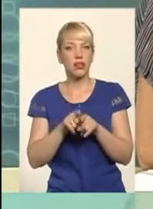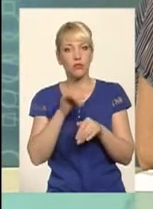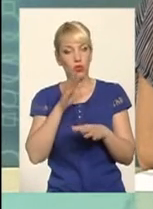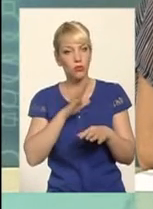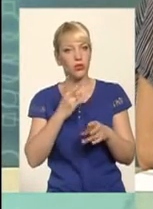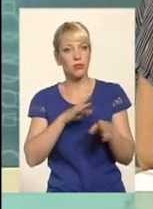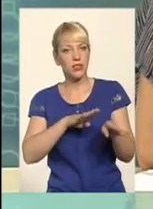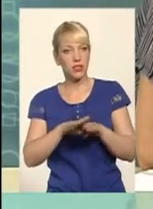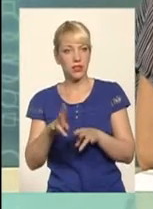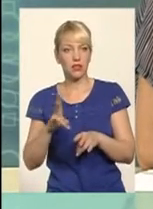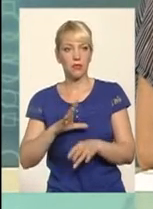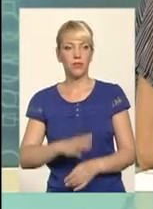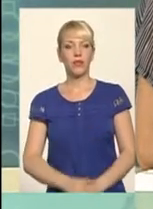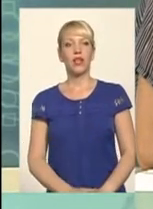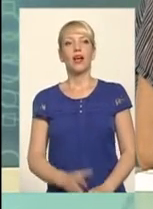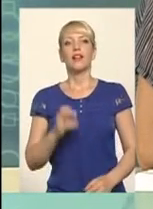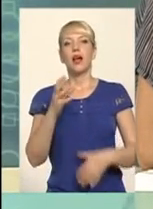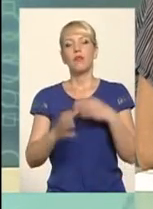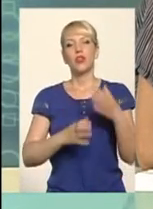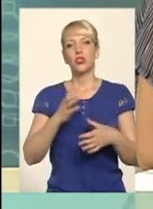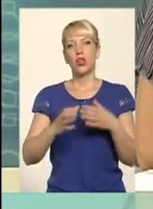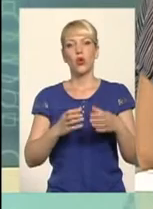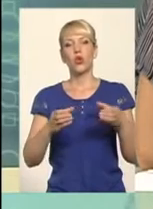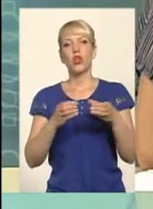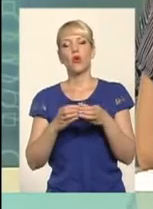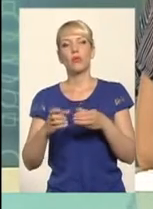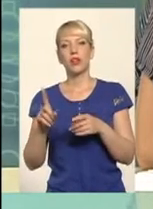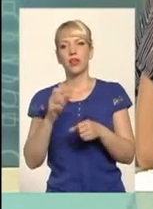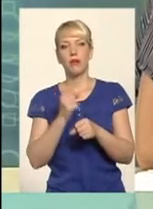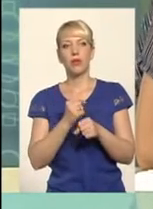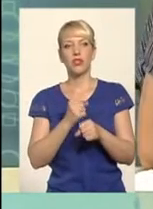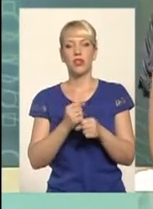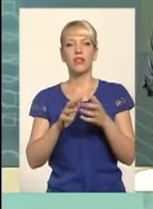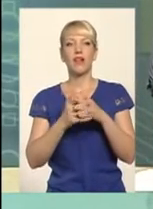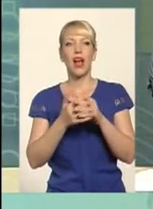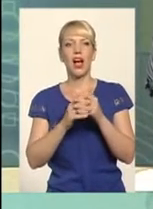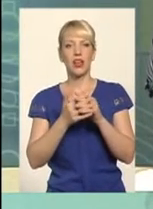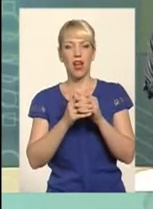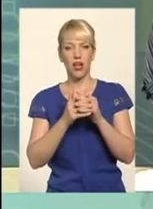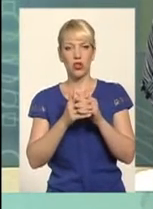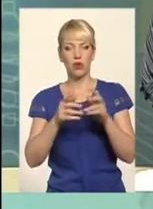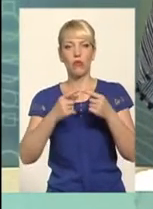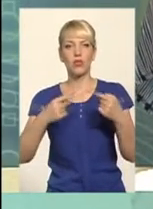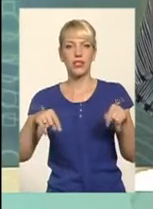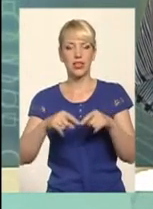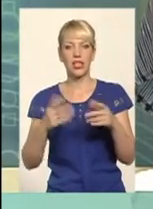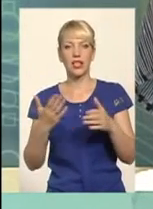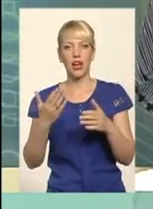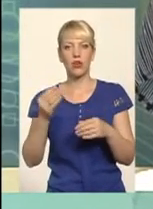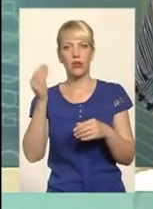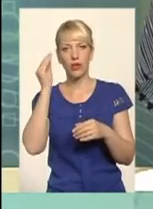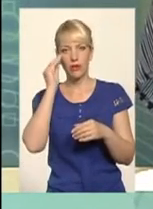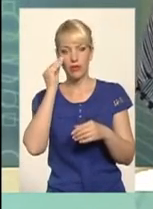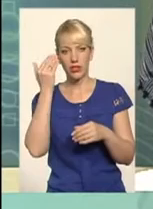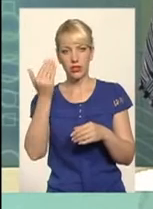організацією виробництва в міжнародних корпораціях, зокрема, які працюють і в агросекторі. Яку роль, на вашу думку,